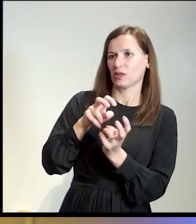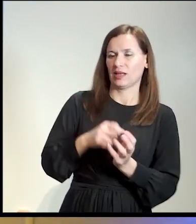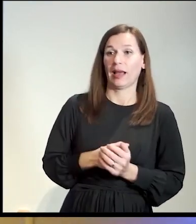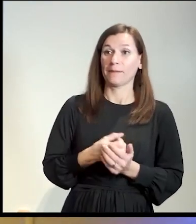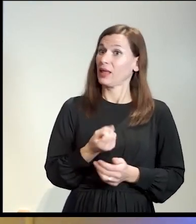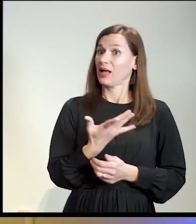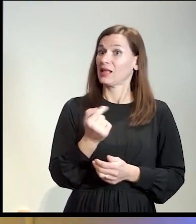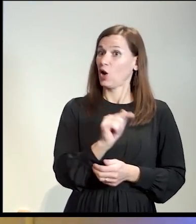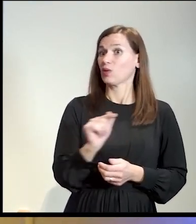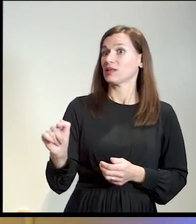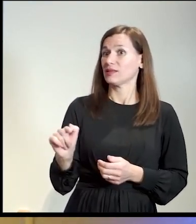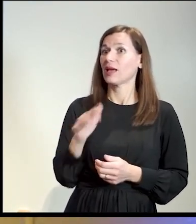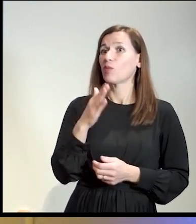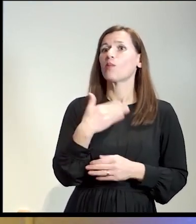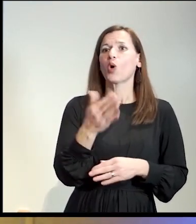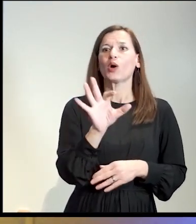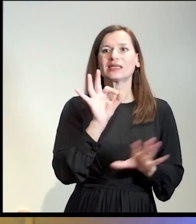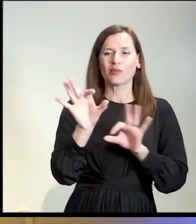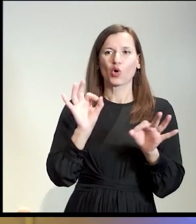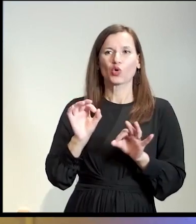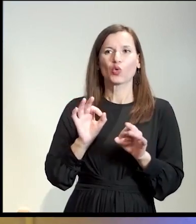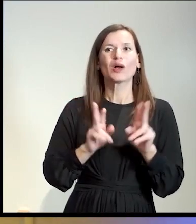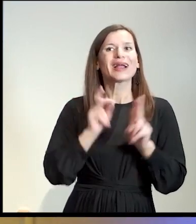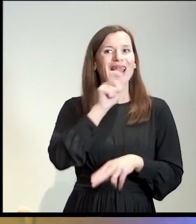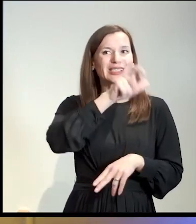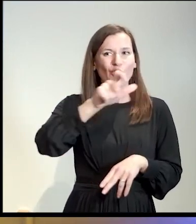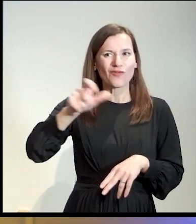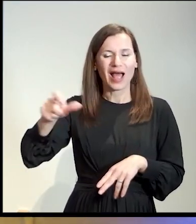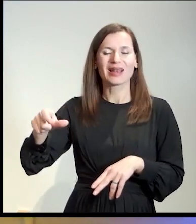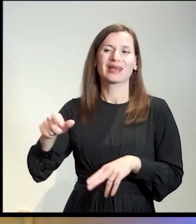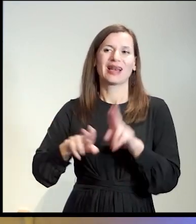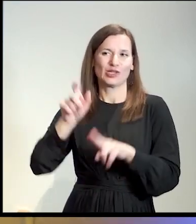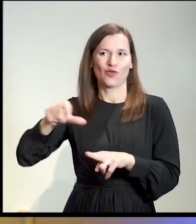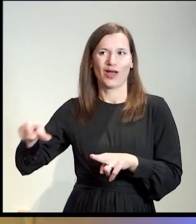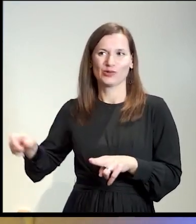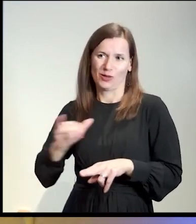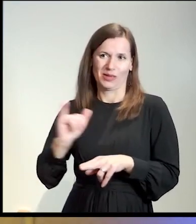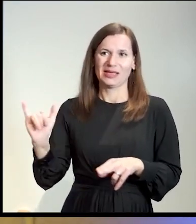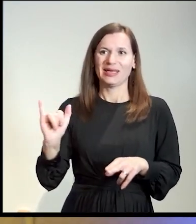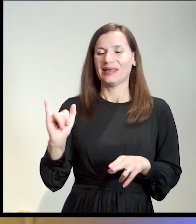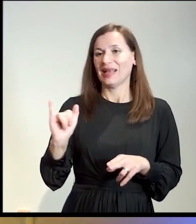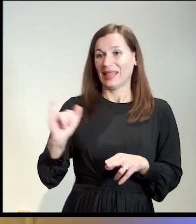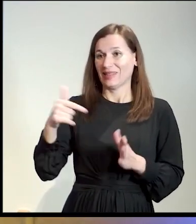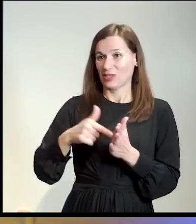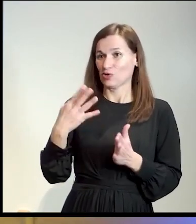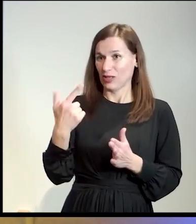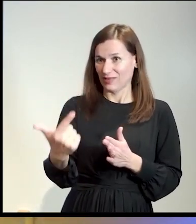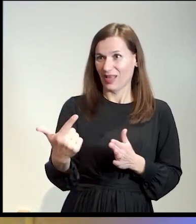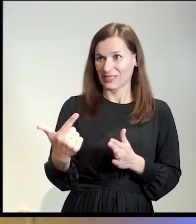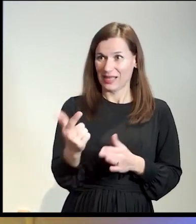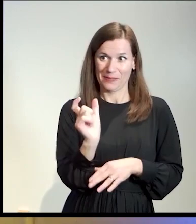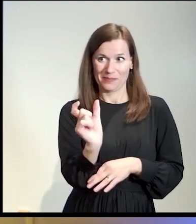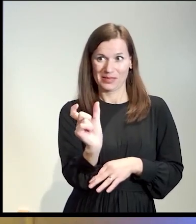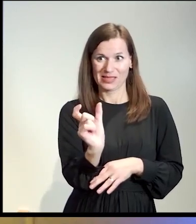pa bo po izboru glasovalcev in glasovalk beseda leta 2023, pa bo, kot rečeno,